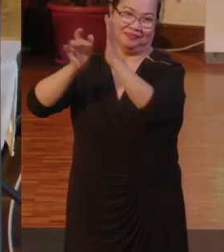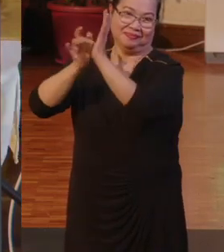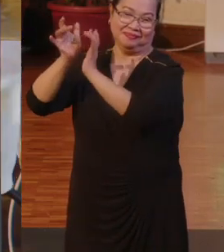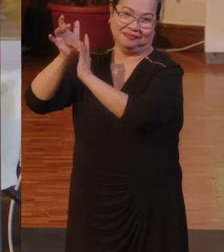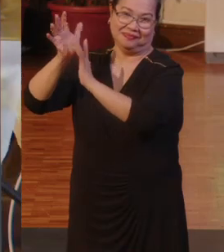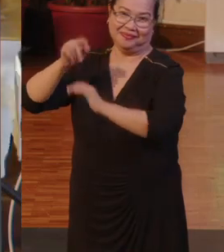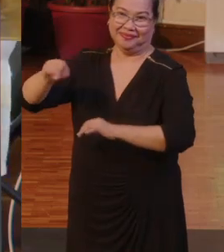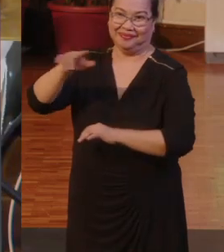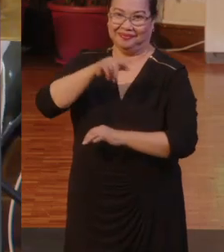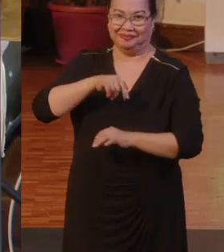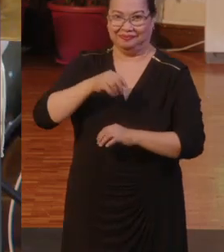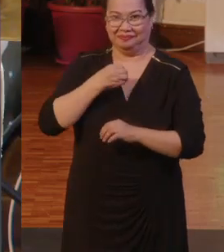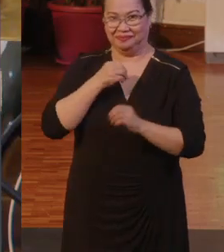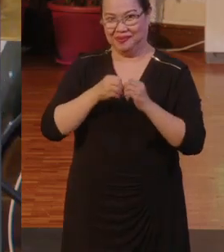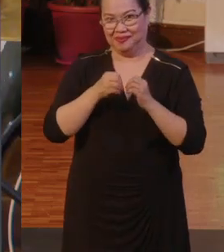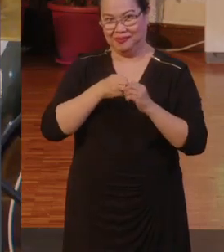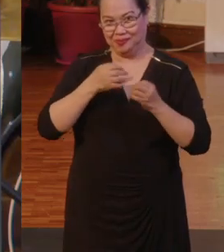Pagkatapos niyang